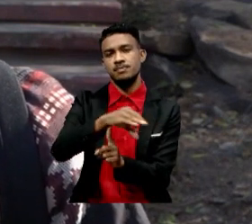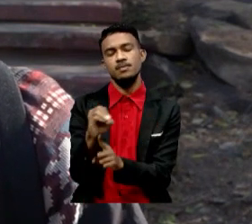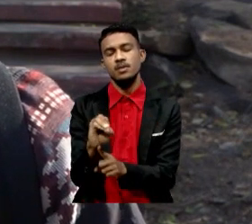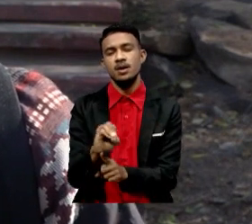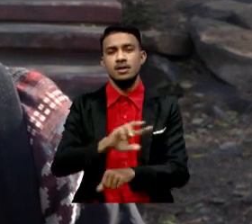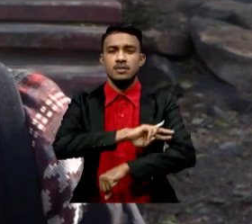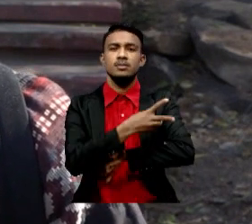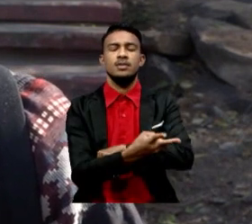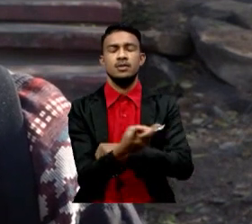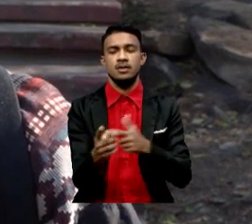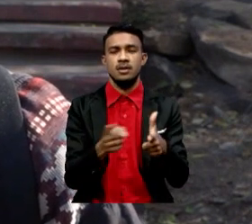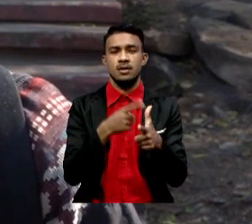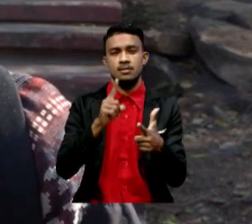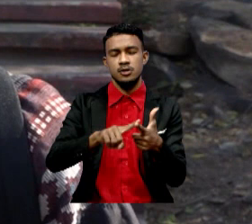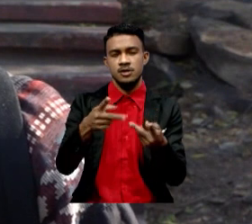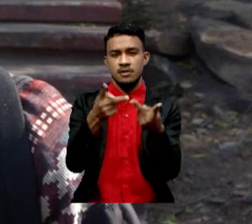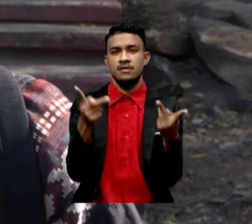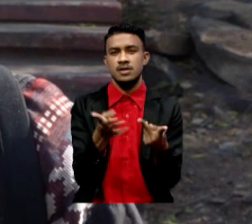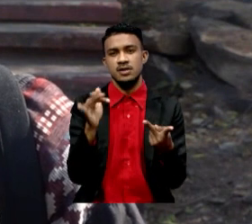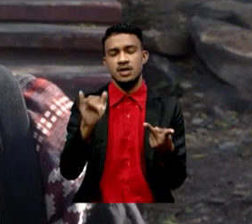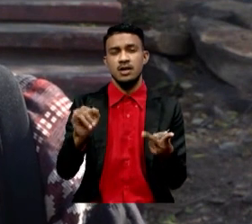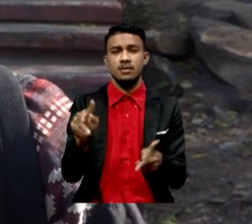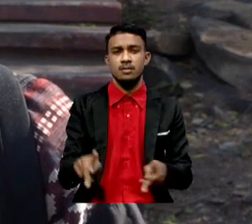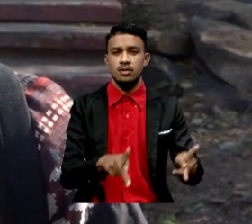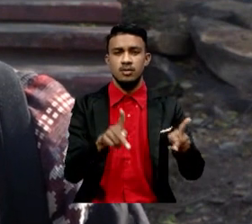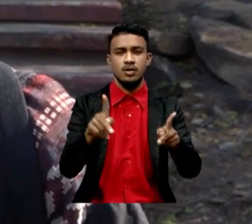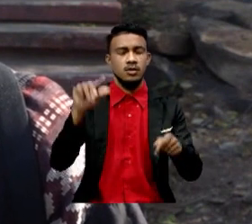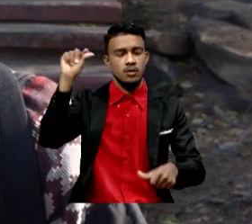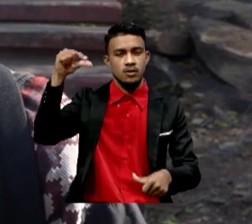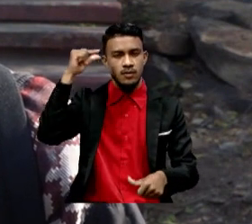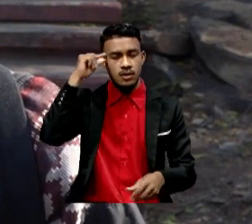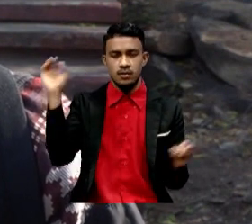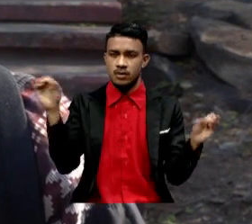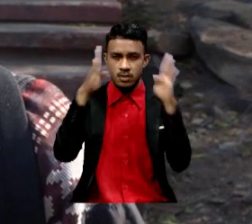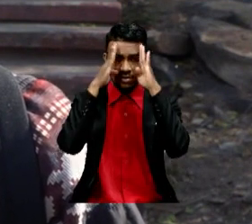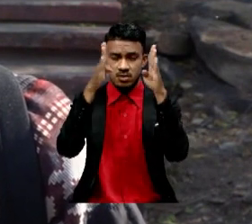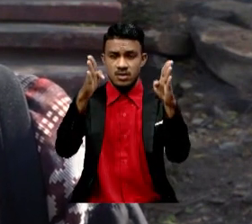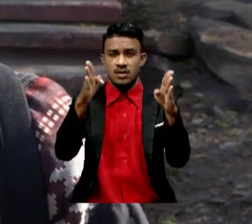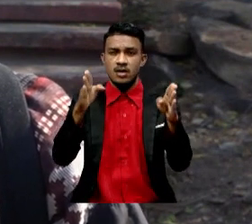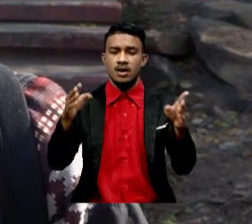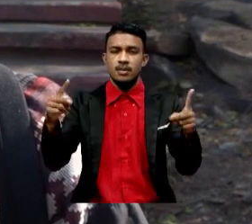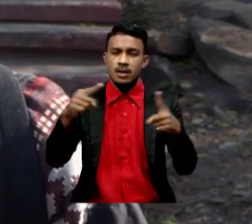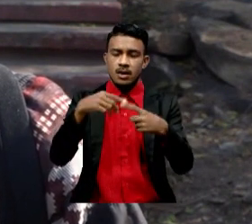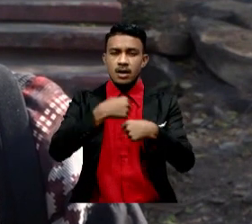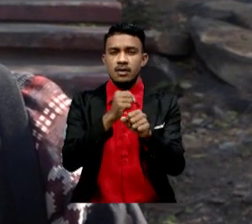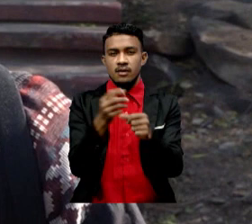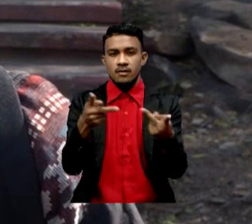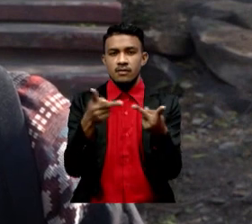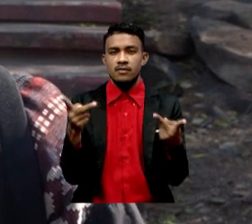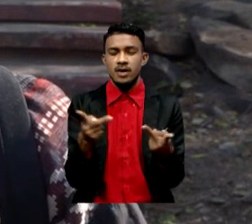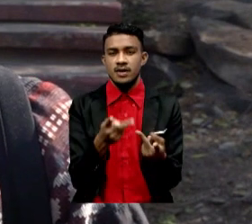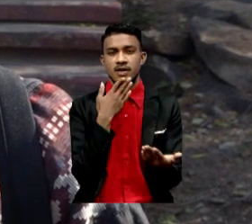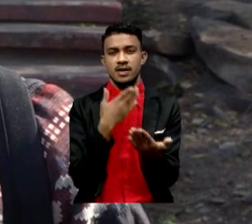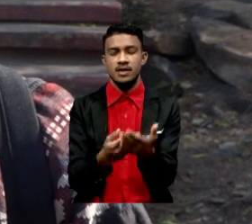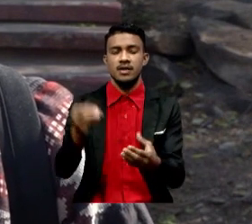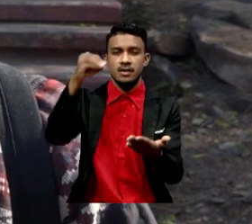depois, fatin sira nebe sai publiko nesse ne, governo lai entende para criar condição de rumah para tau ema rumah